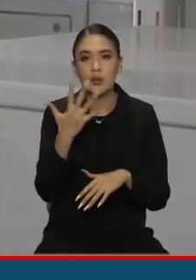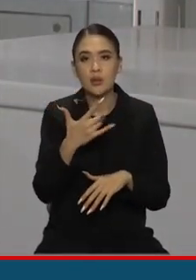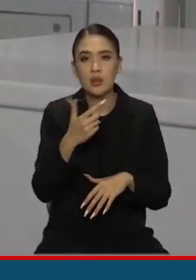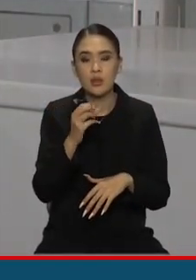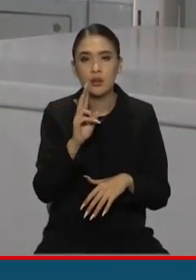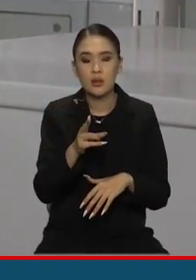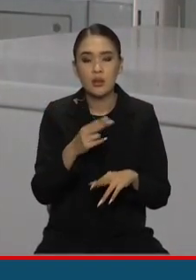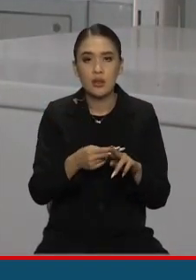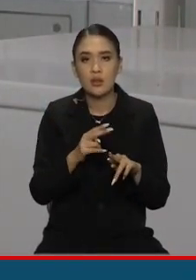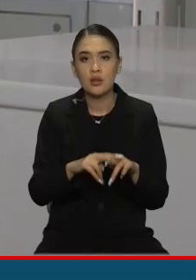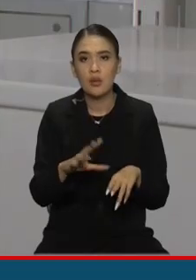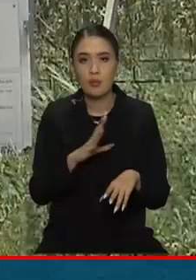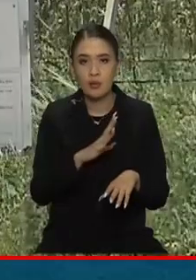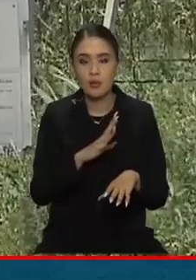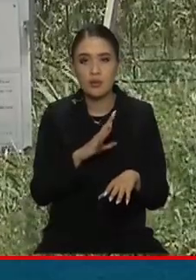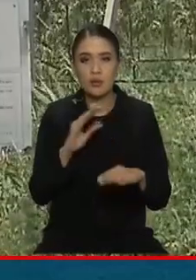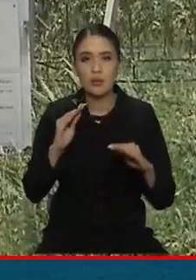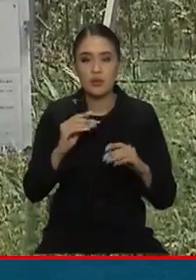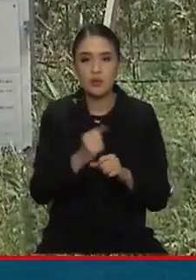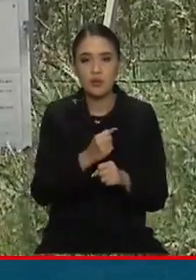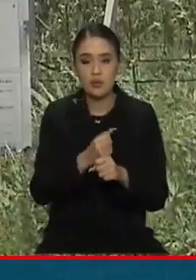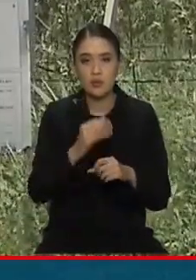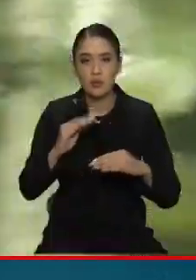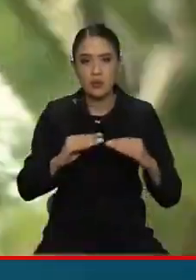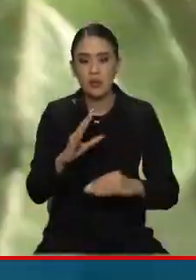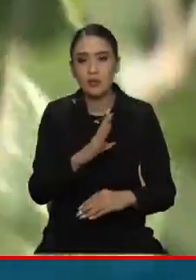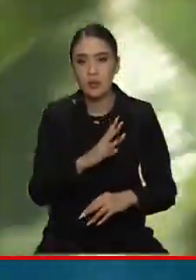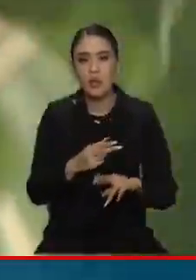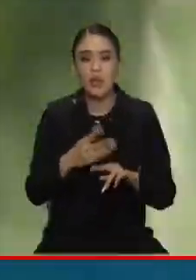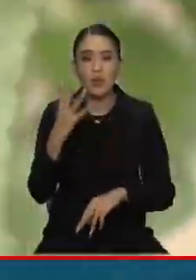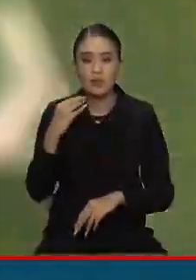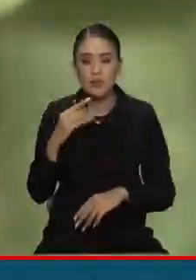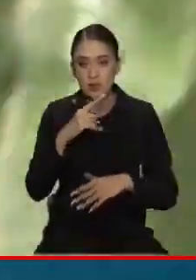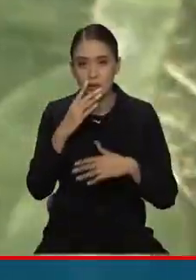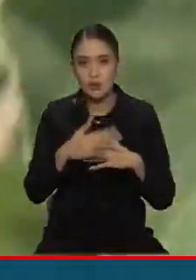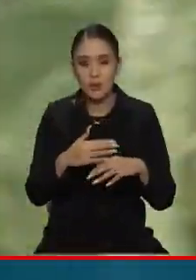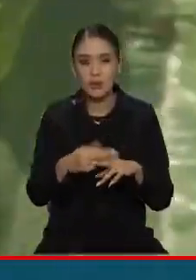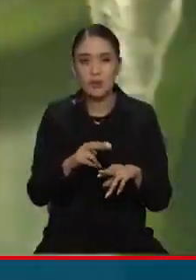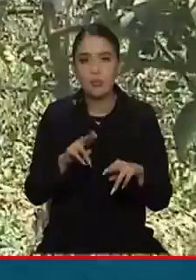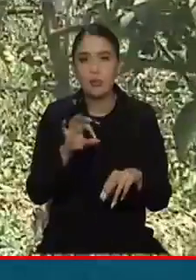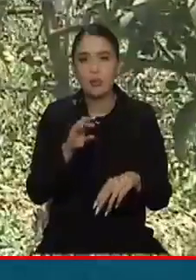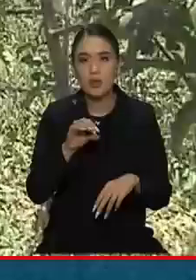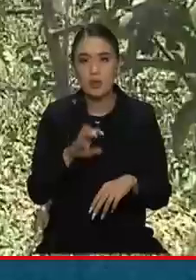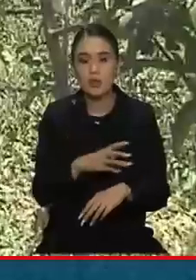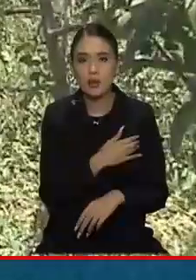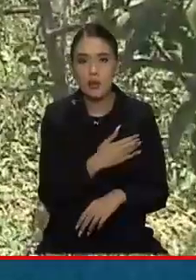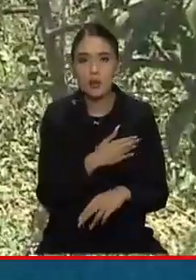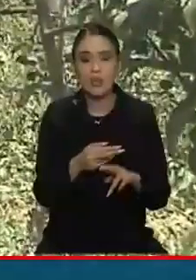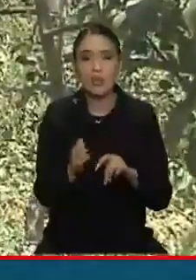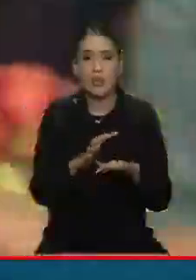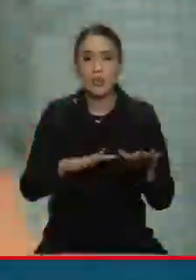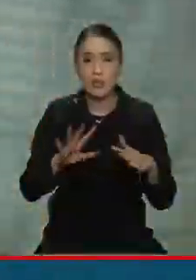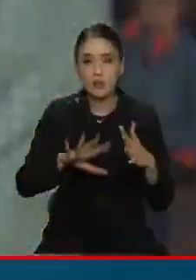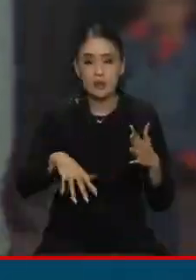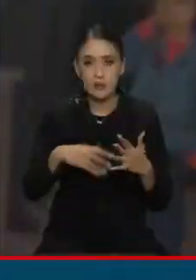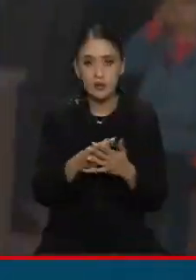тәжірибелік бағы құрылған болатын. Қазақстан билігі жақын арада Алматы апортын патенттеуді жоспарлап отыр. Бұл бір жағынан елге инвестиция